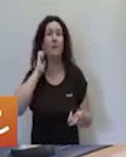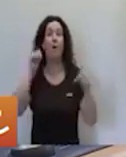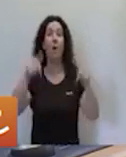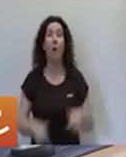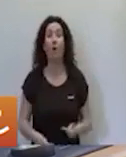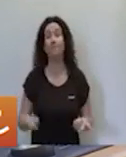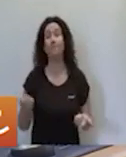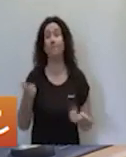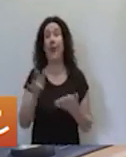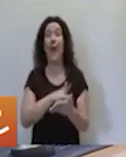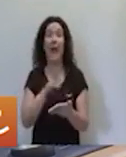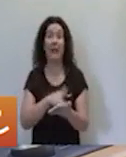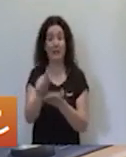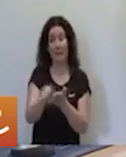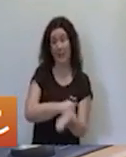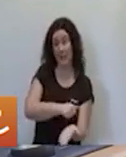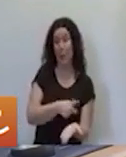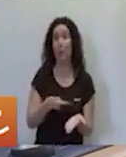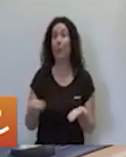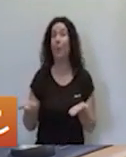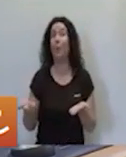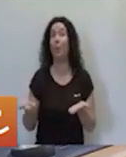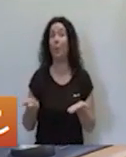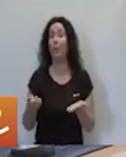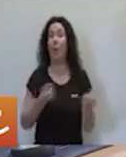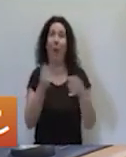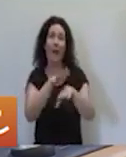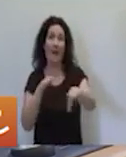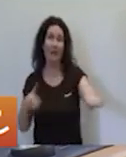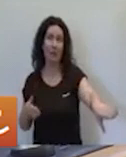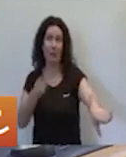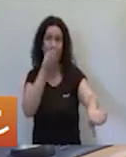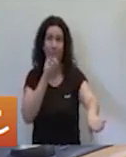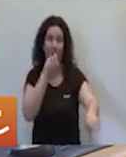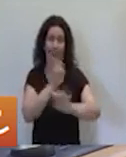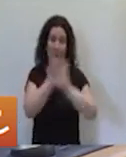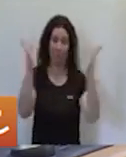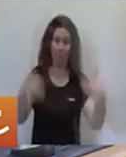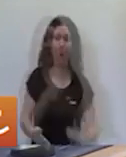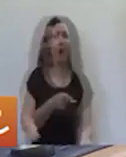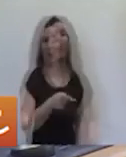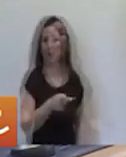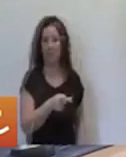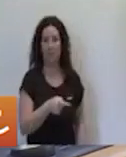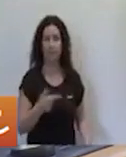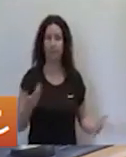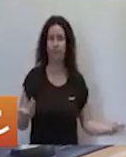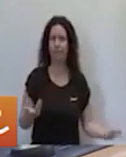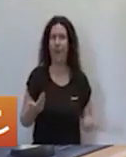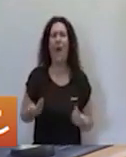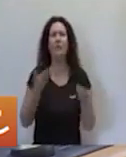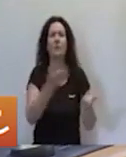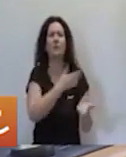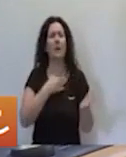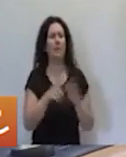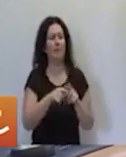res en l'agenda, estiga en una tasca que no sabem molt bé la magnitud del mateix, etc etc. Ajudes per promocionar les